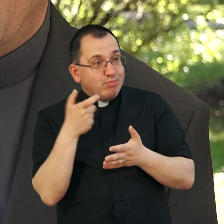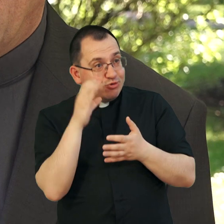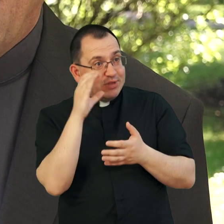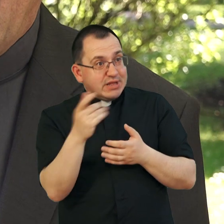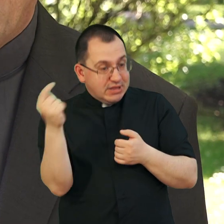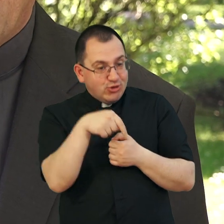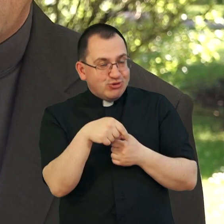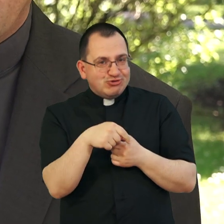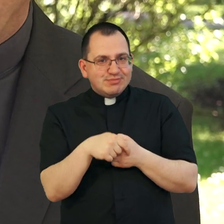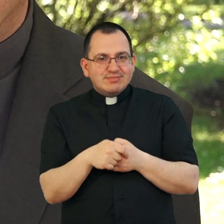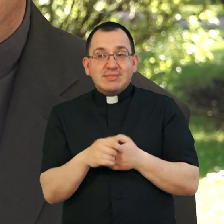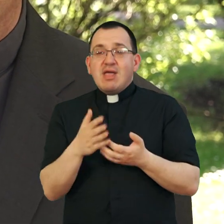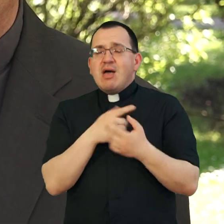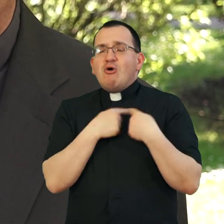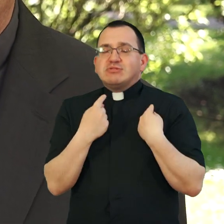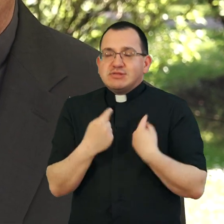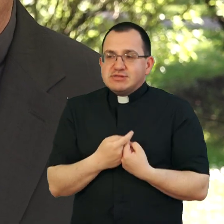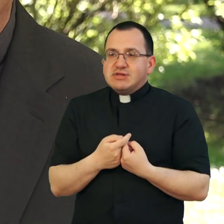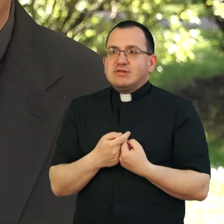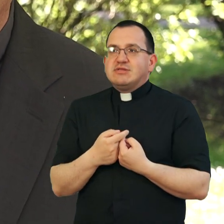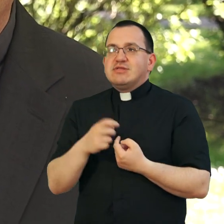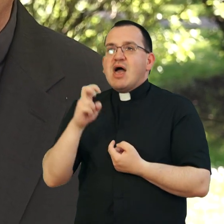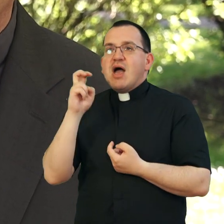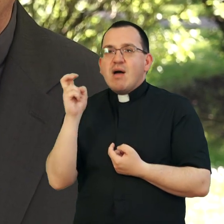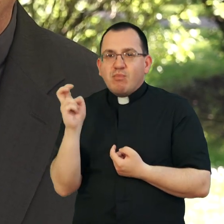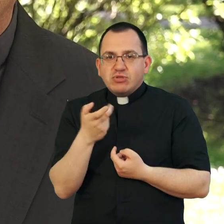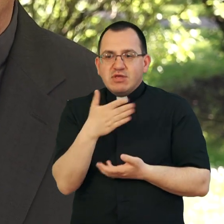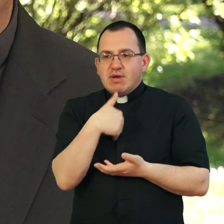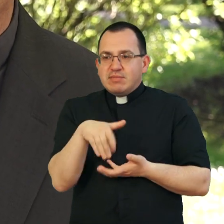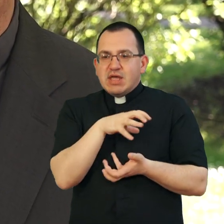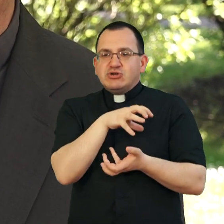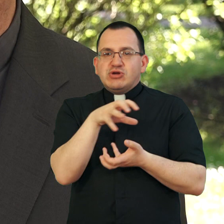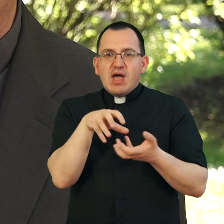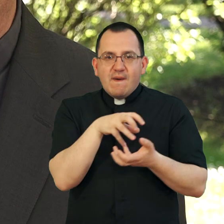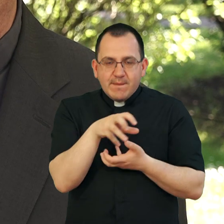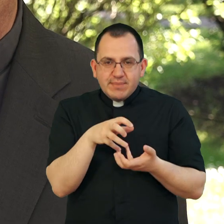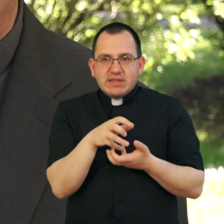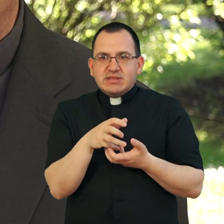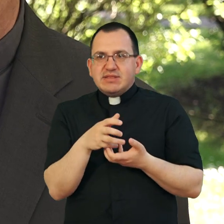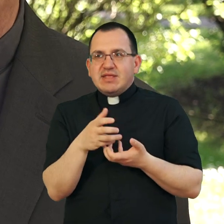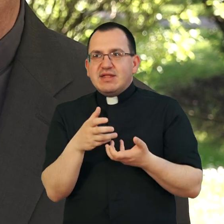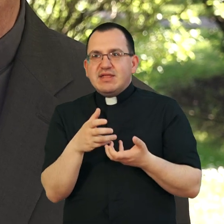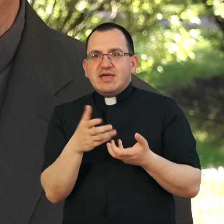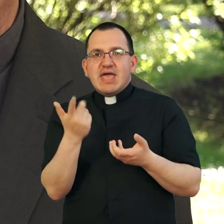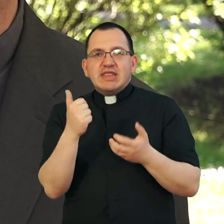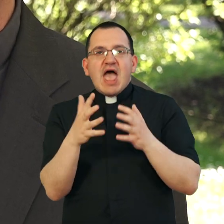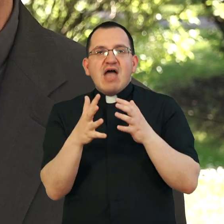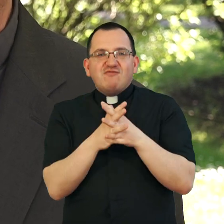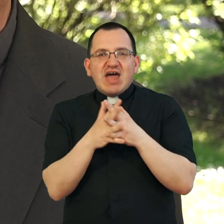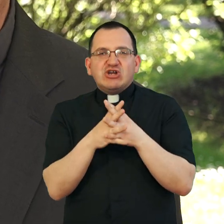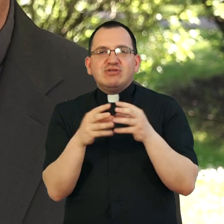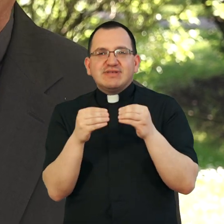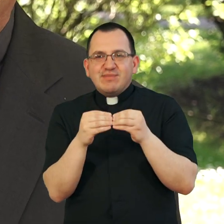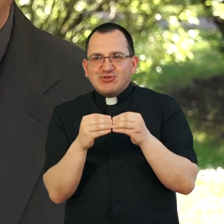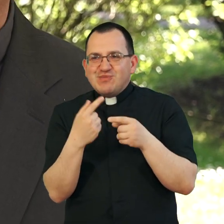dođu. Evo, od srca pozdravljam i sve naše obitelji iz Varaždinske biskupije kojima je to najmanji problem jer su tu